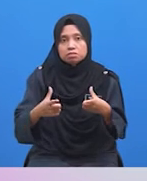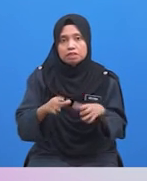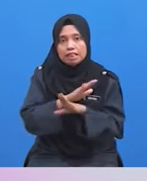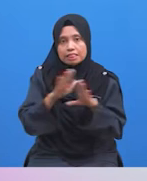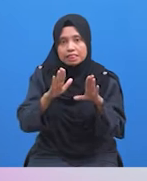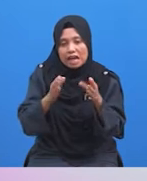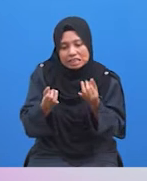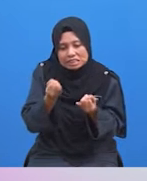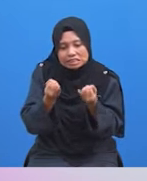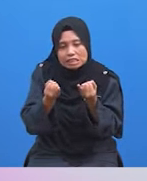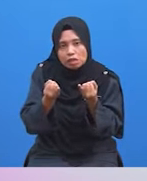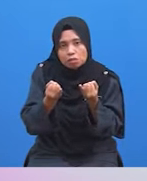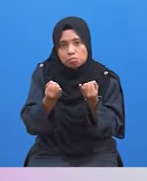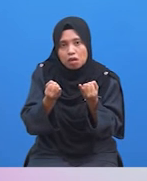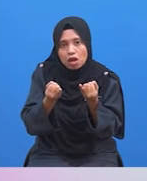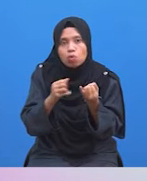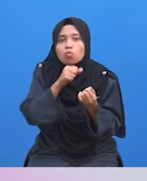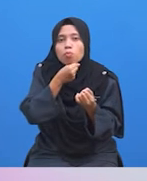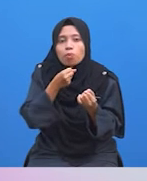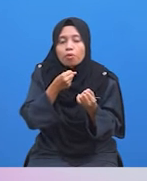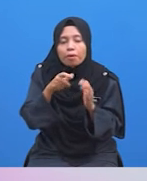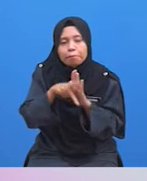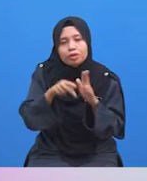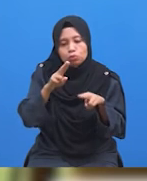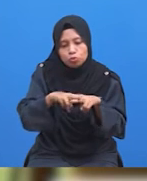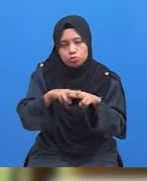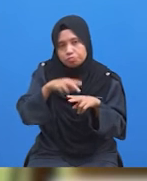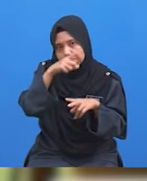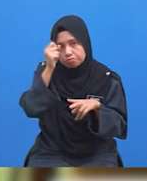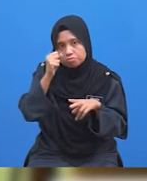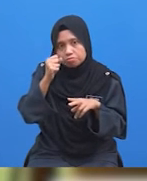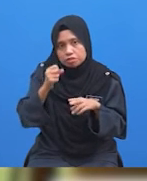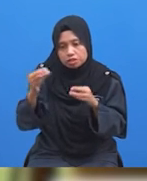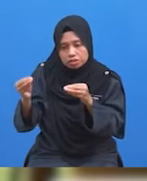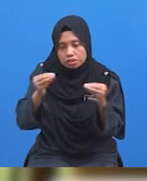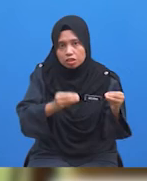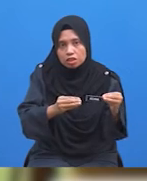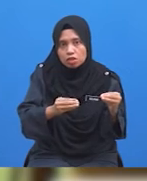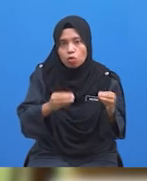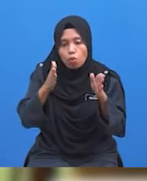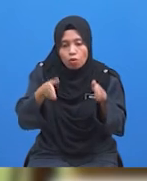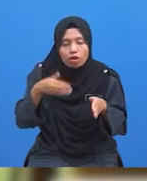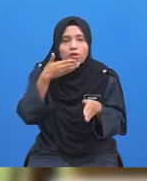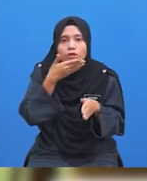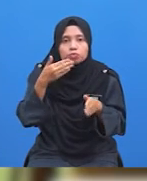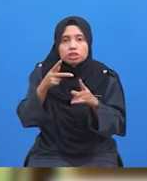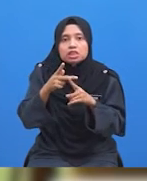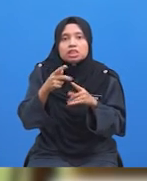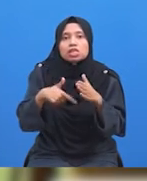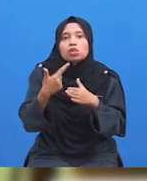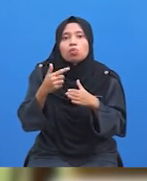ketidakseimbangan struktur umur penduduk gerhana penghijrahan golonganmu the keluar